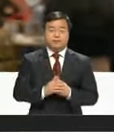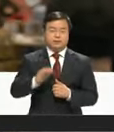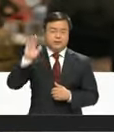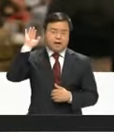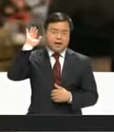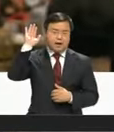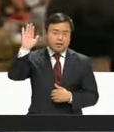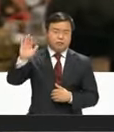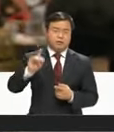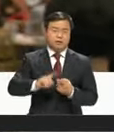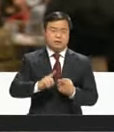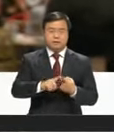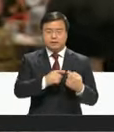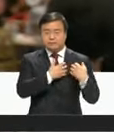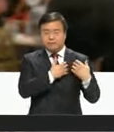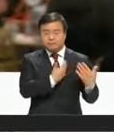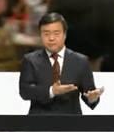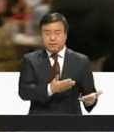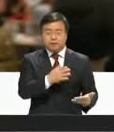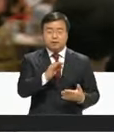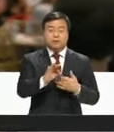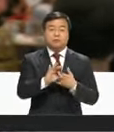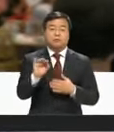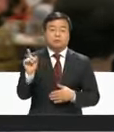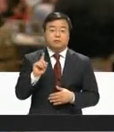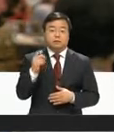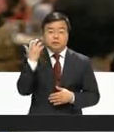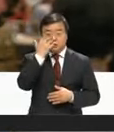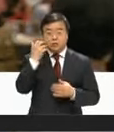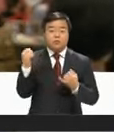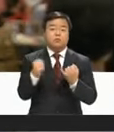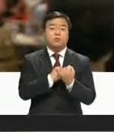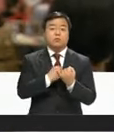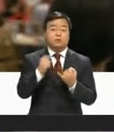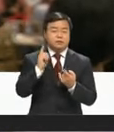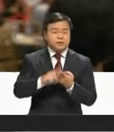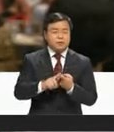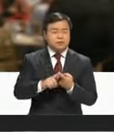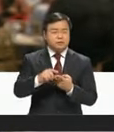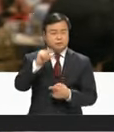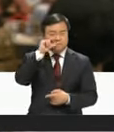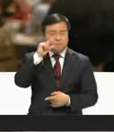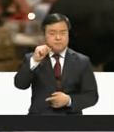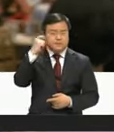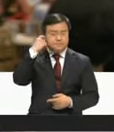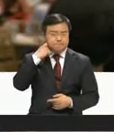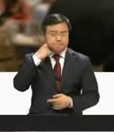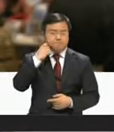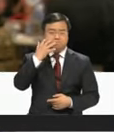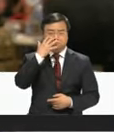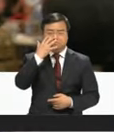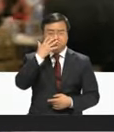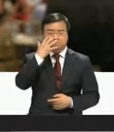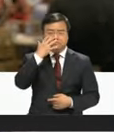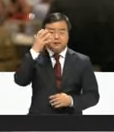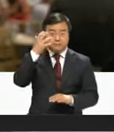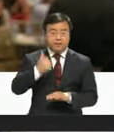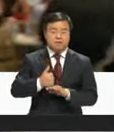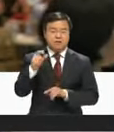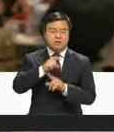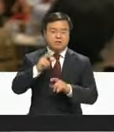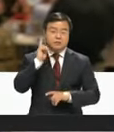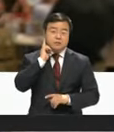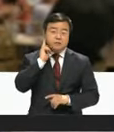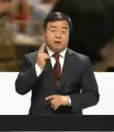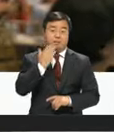이것들을 방치했을 때 성폭력에 대해서 민감성이 떨어지면서 더큰 폭력으로 갈 가능성도 있기